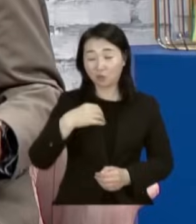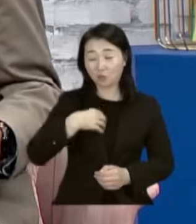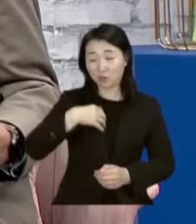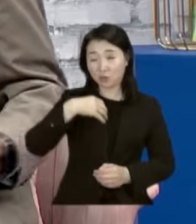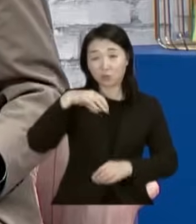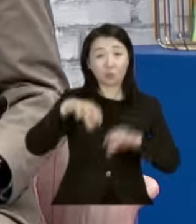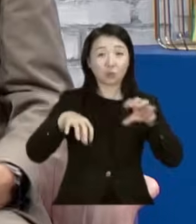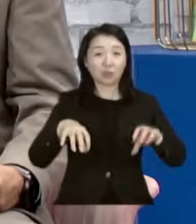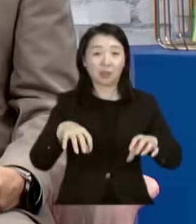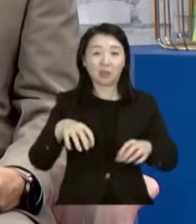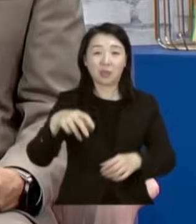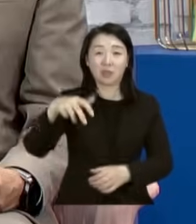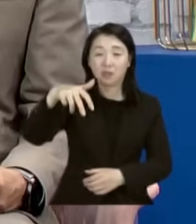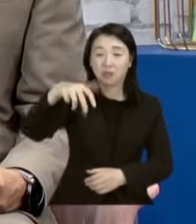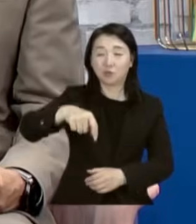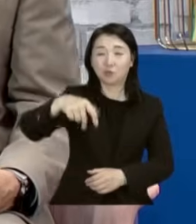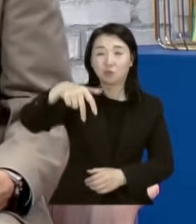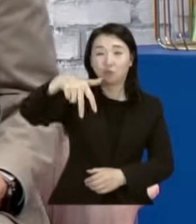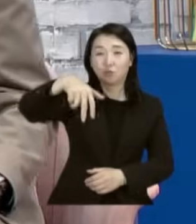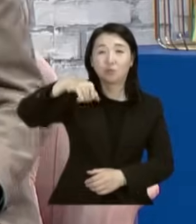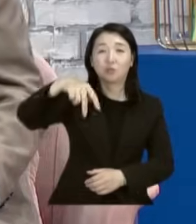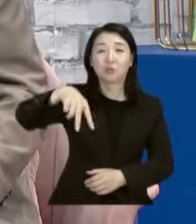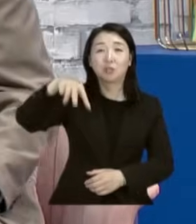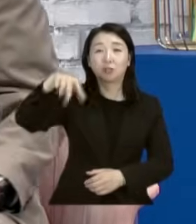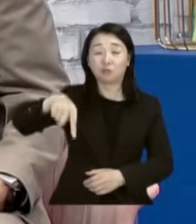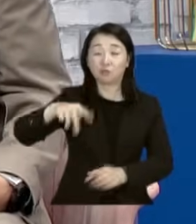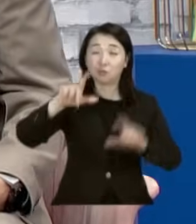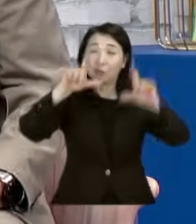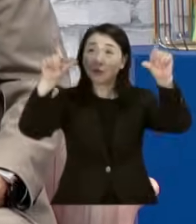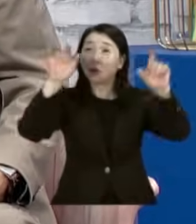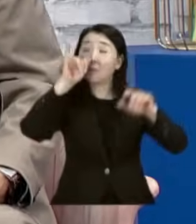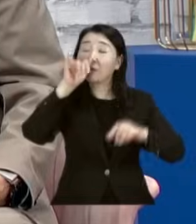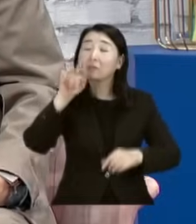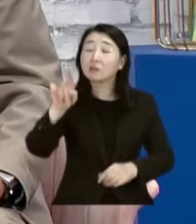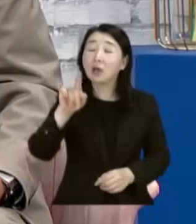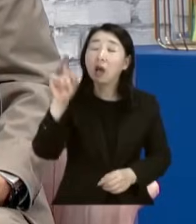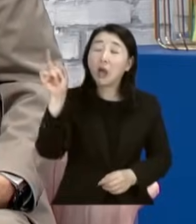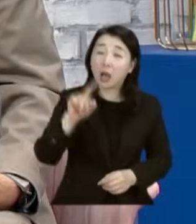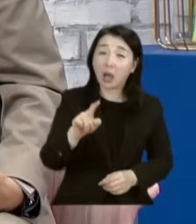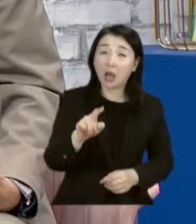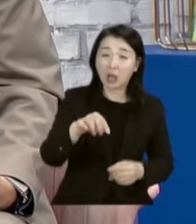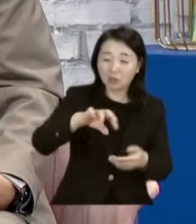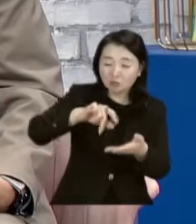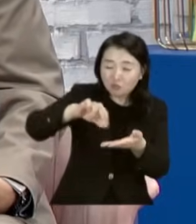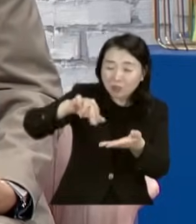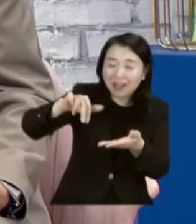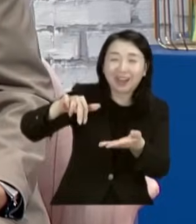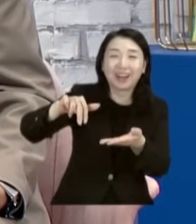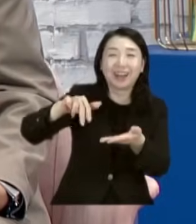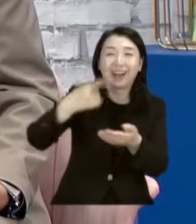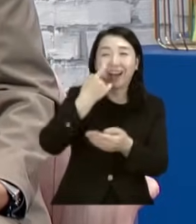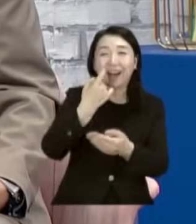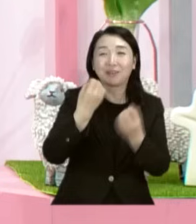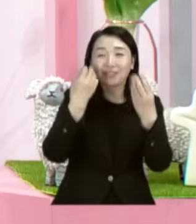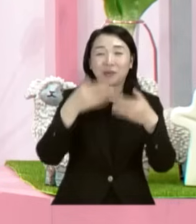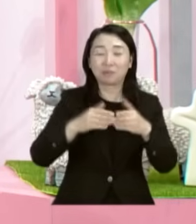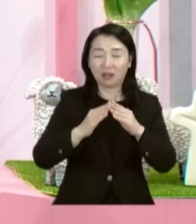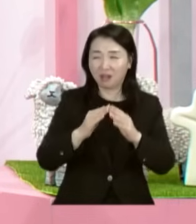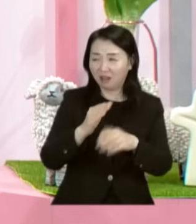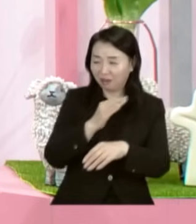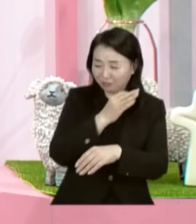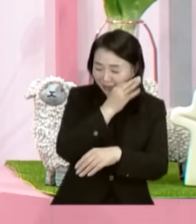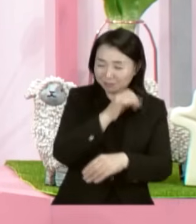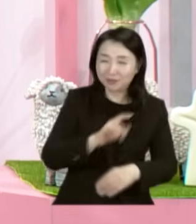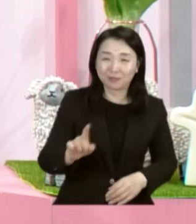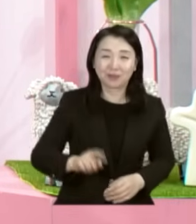동네도 예 주 지수랑 간판이 있어요 그래서 내가 이렇게 보면서 아 주판 학원이 새로 생겼네 아우